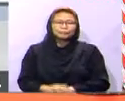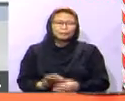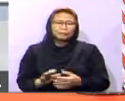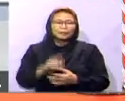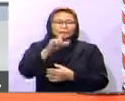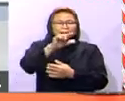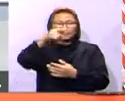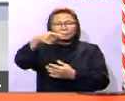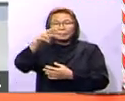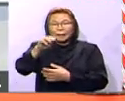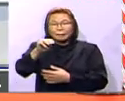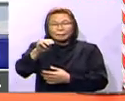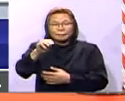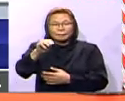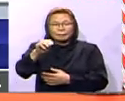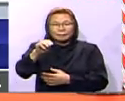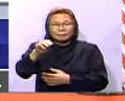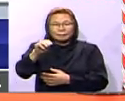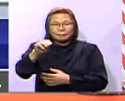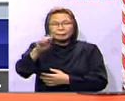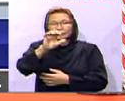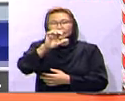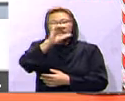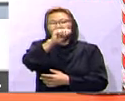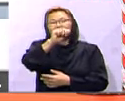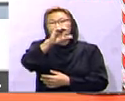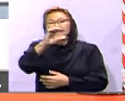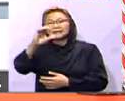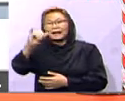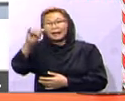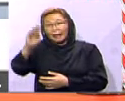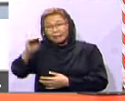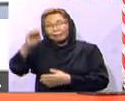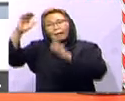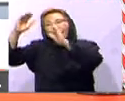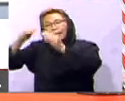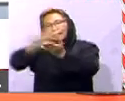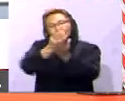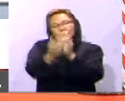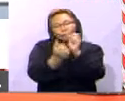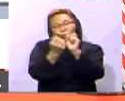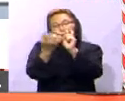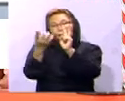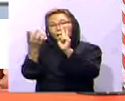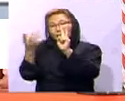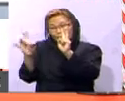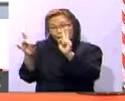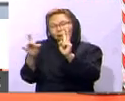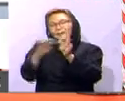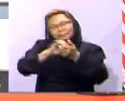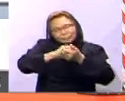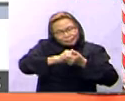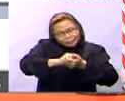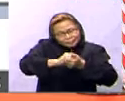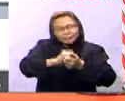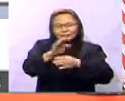Gabungan Dewan Perniagaan dan Perindustrian China Malaysia ACCCIM berharap bajet 2018 lebih mesra